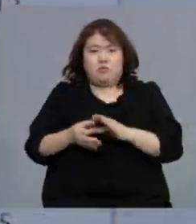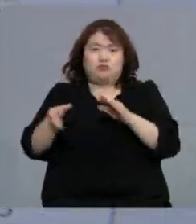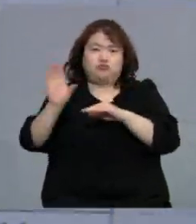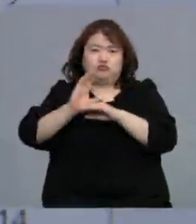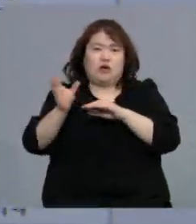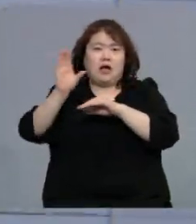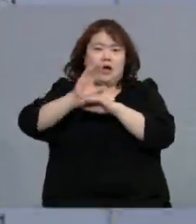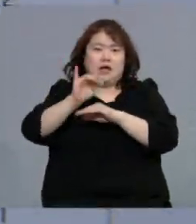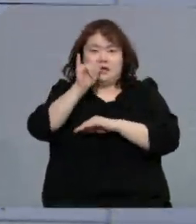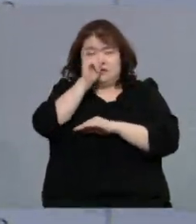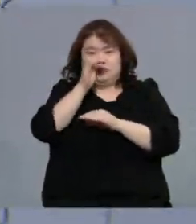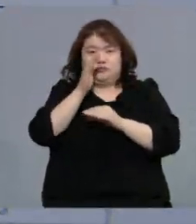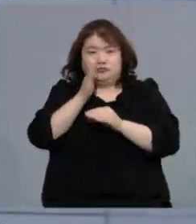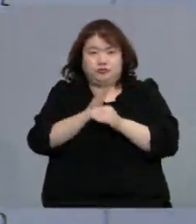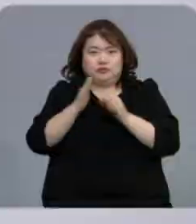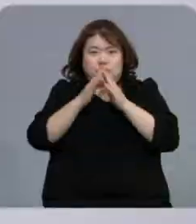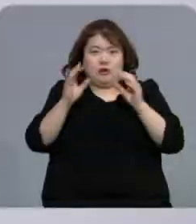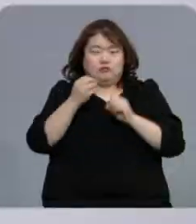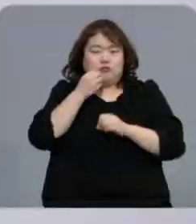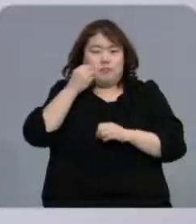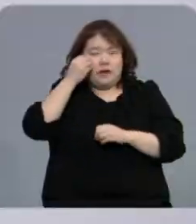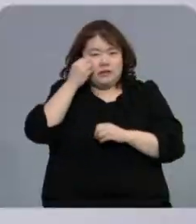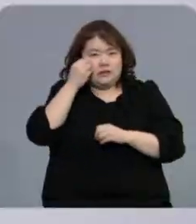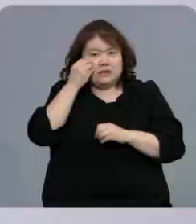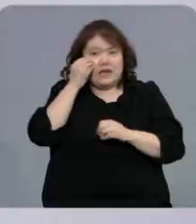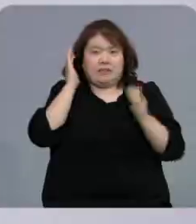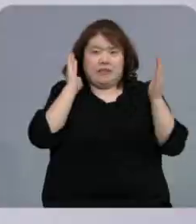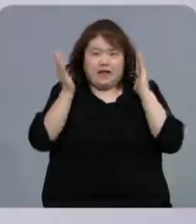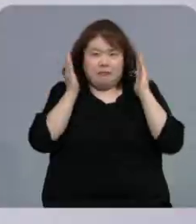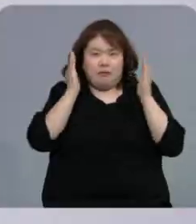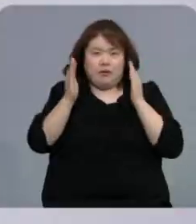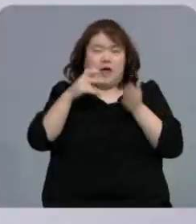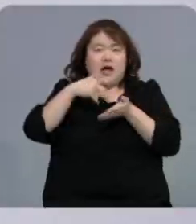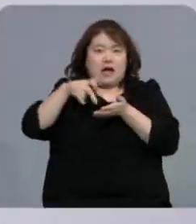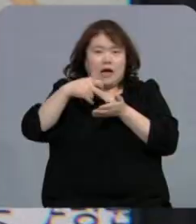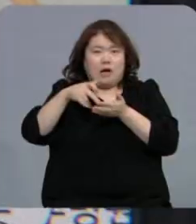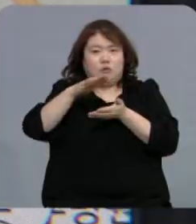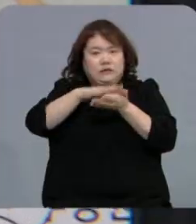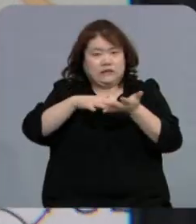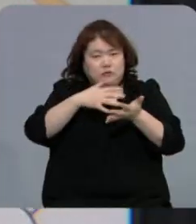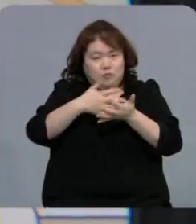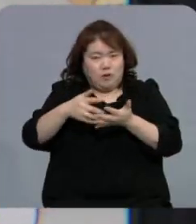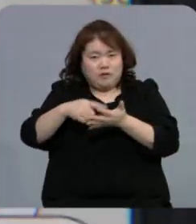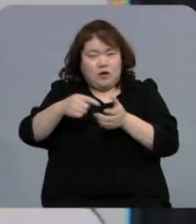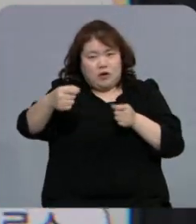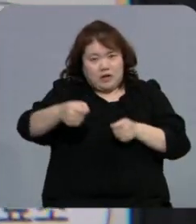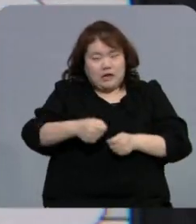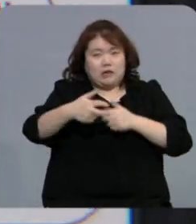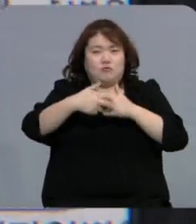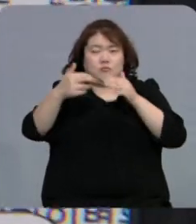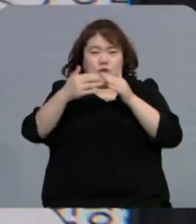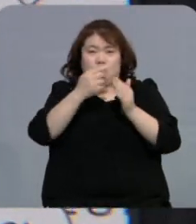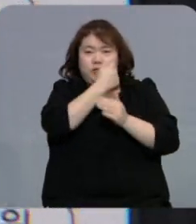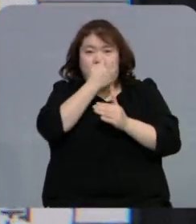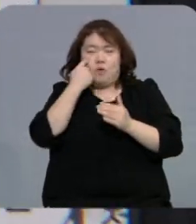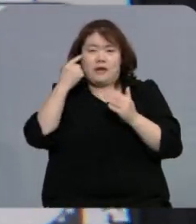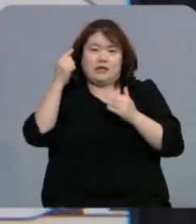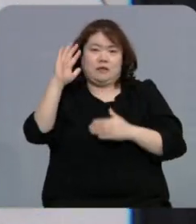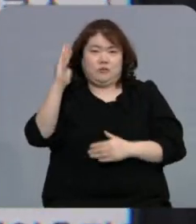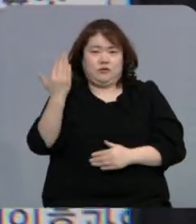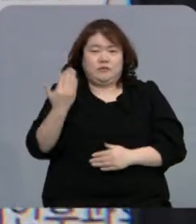있습니다. 전라북도 누리집이나 네이버 검색, 카카오 지도 앱에서 가까운 의료기관을 확인하면